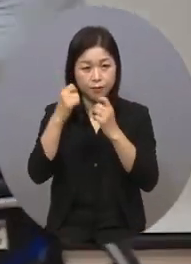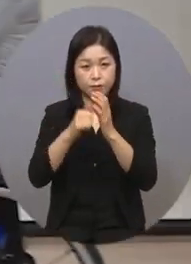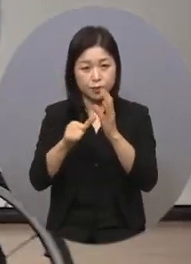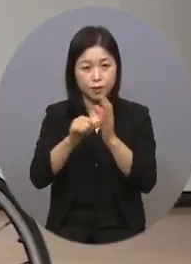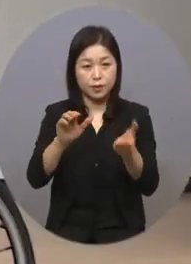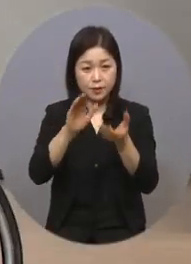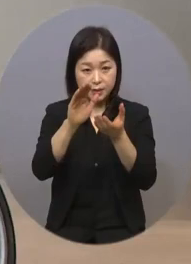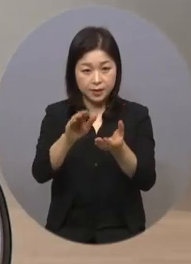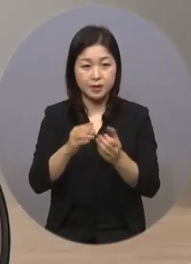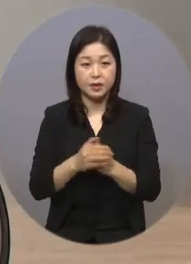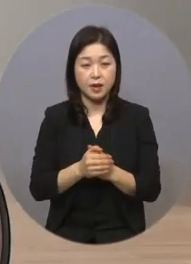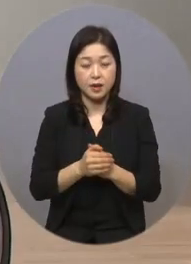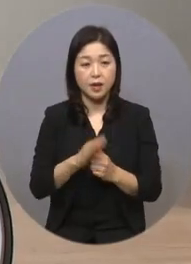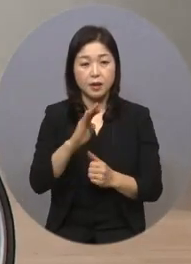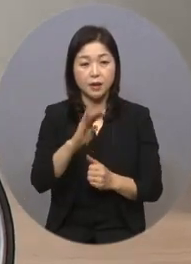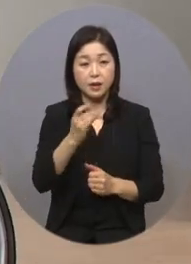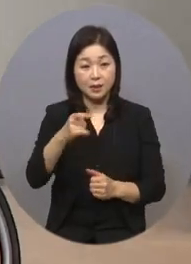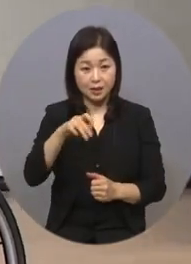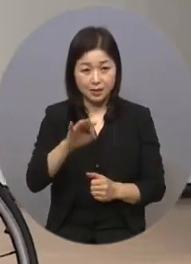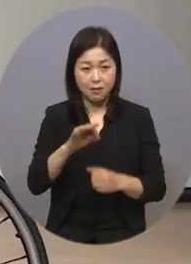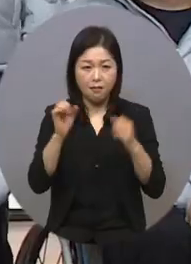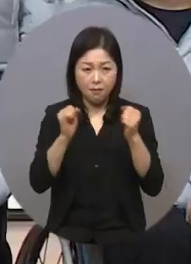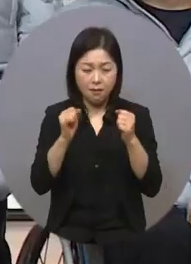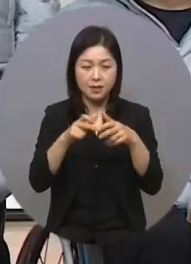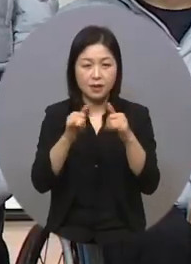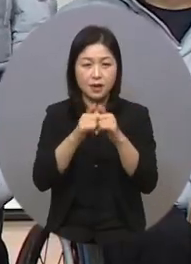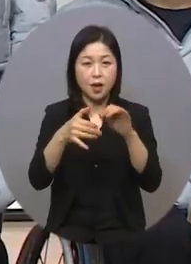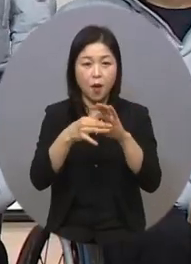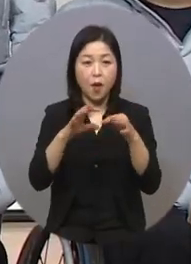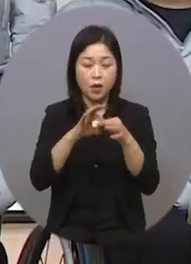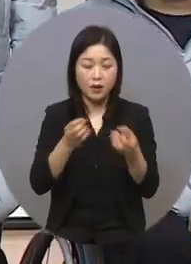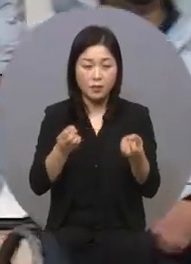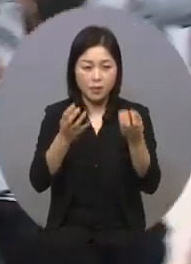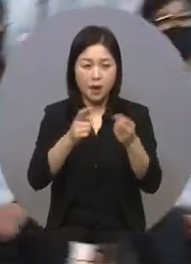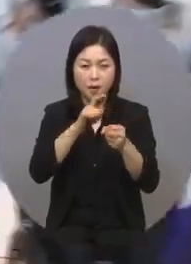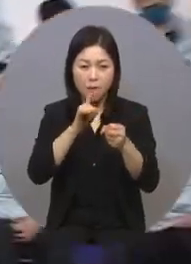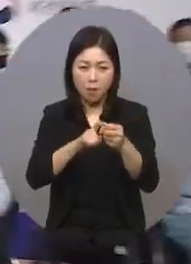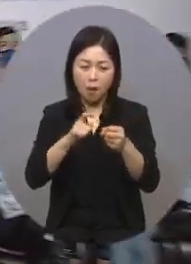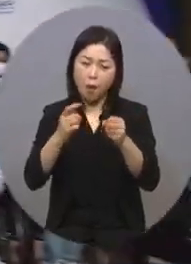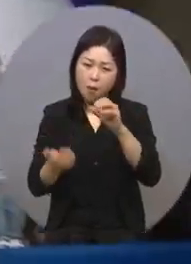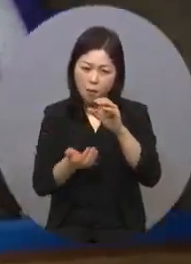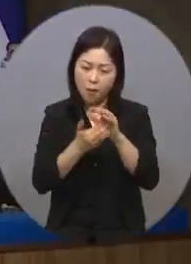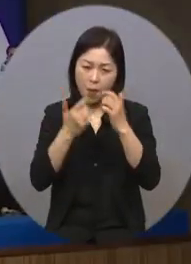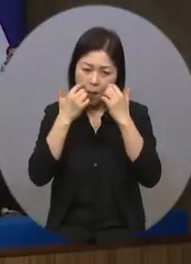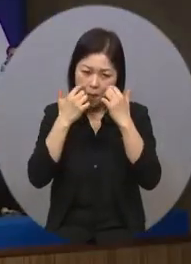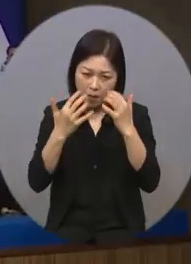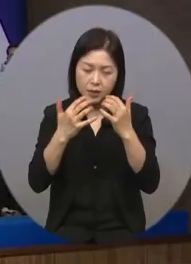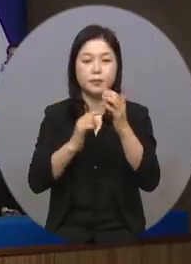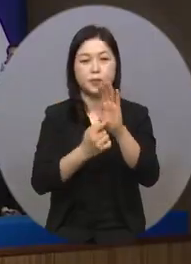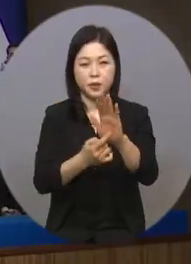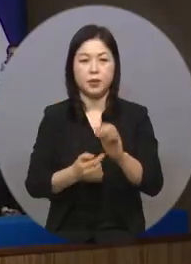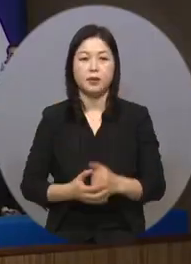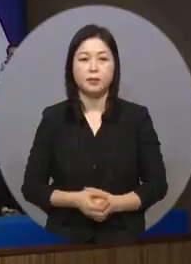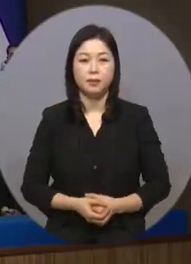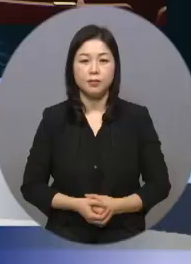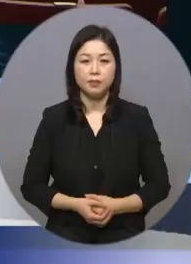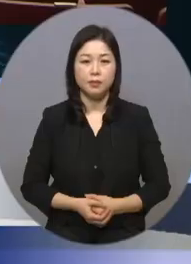이어지며 다가올 베이징 동계 패럴림픽에 대한 의지를 가졌습니다. 복지TV 뉴스 박순용입니다.